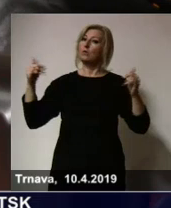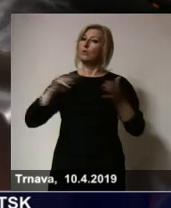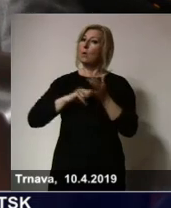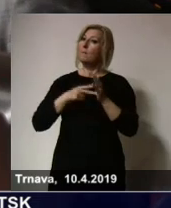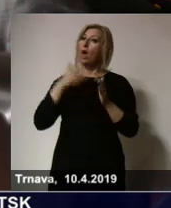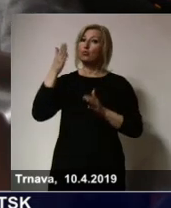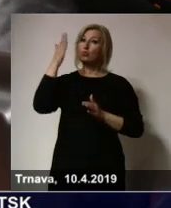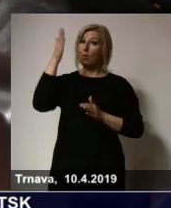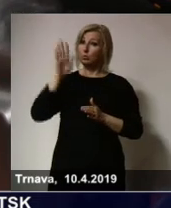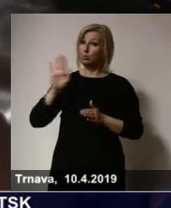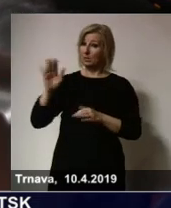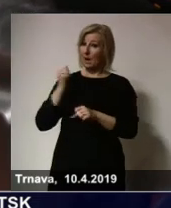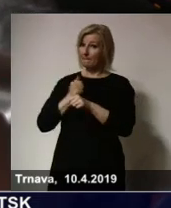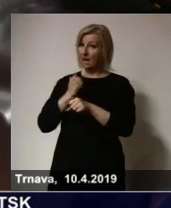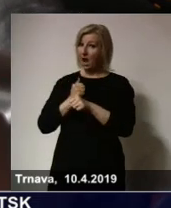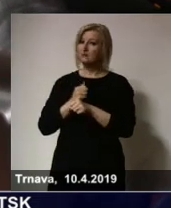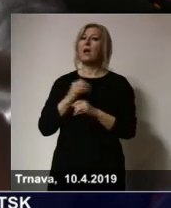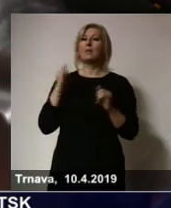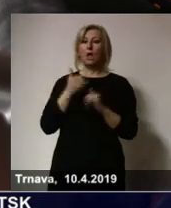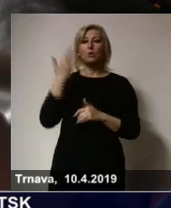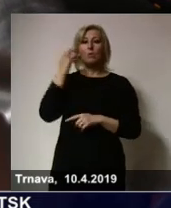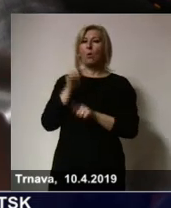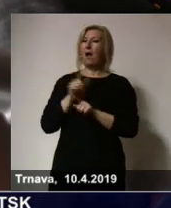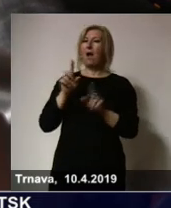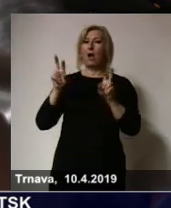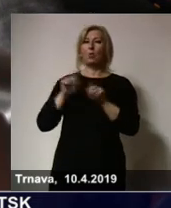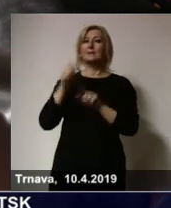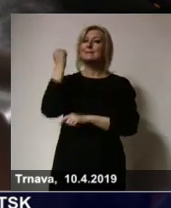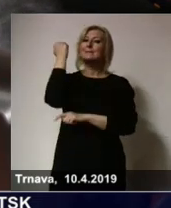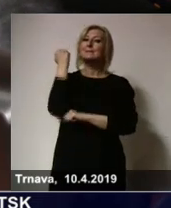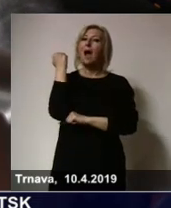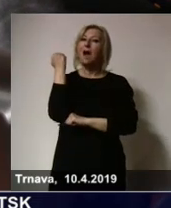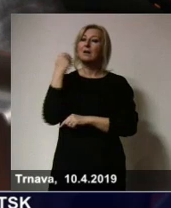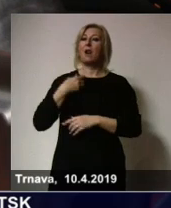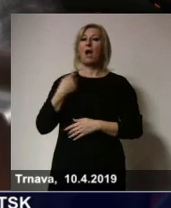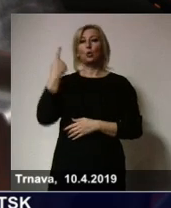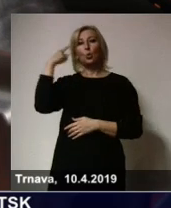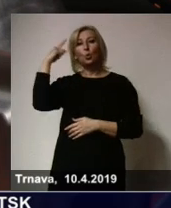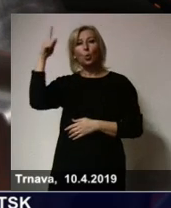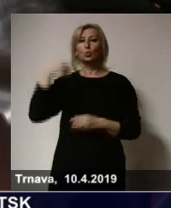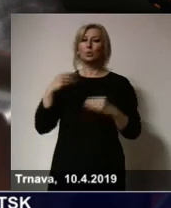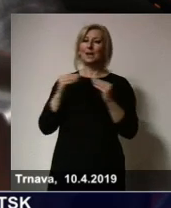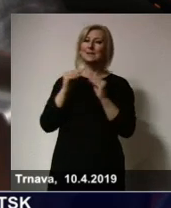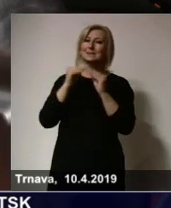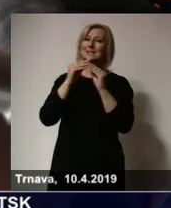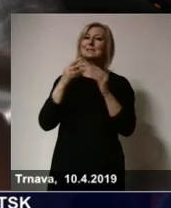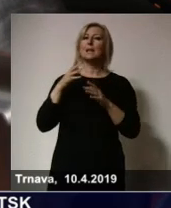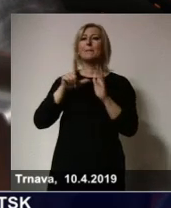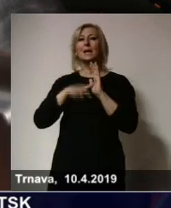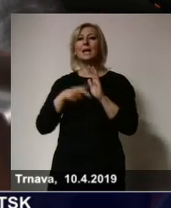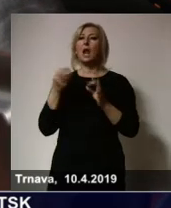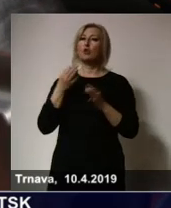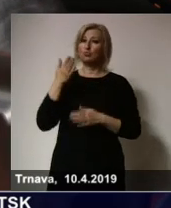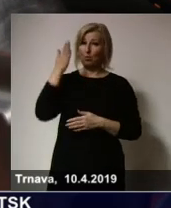stanú základom pre vypracovanie tzv. Kultúrnej koncepcie kraja a bude robená v